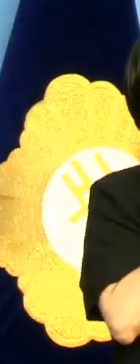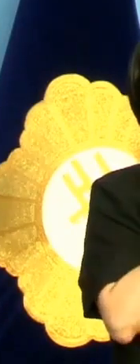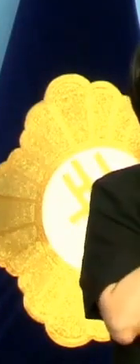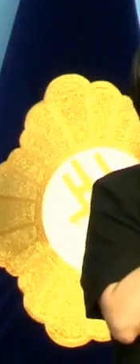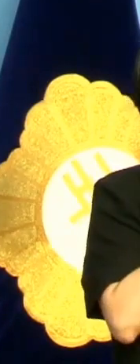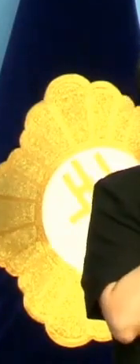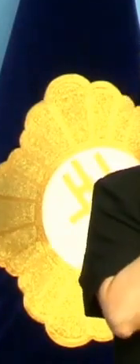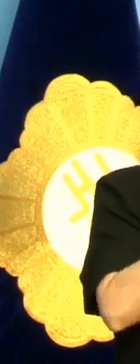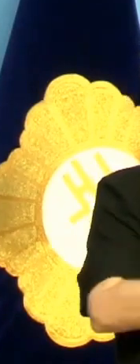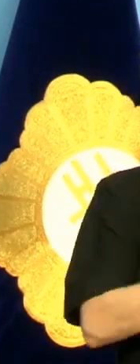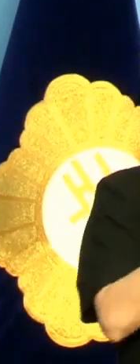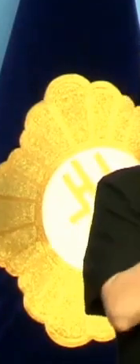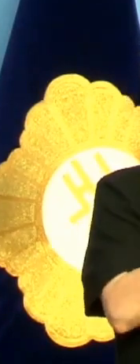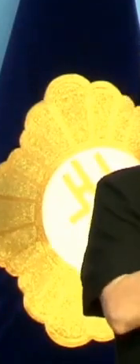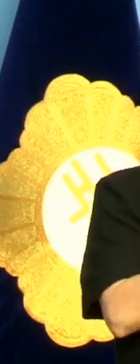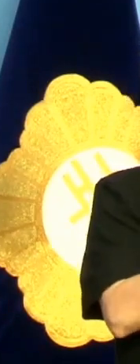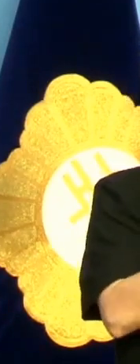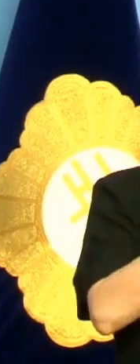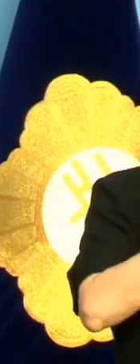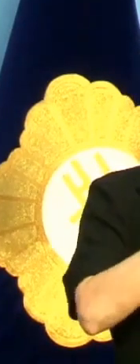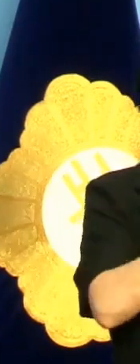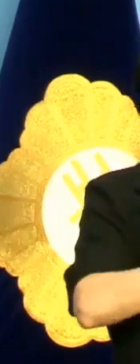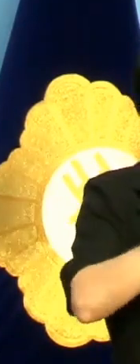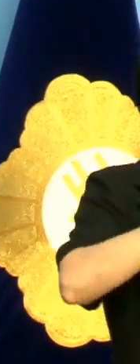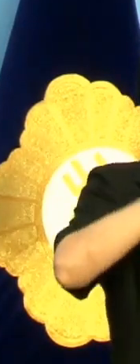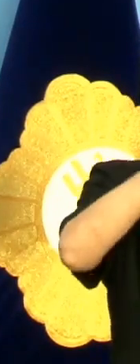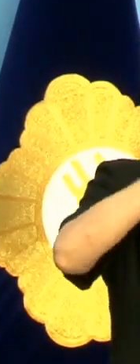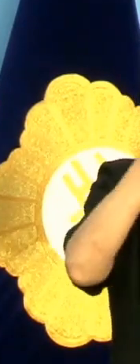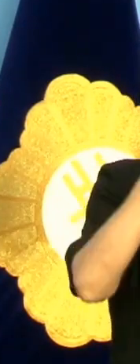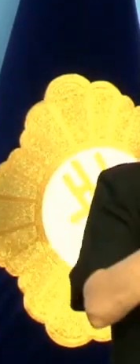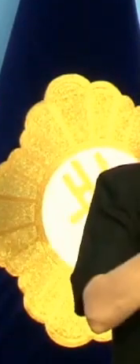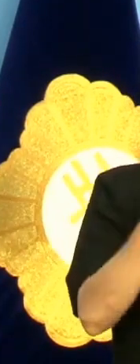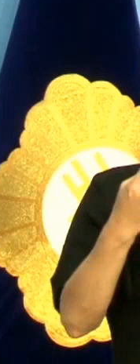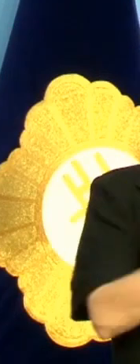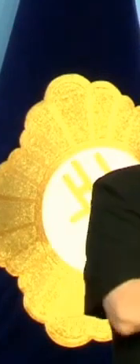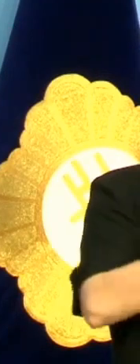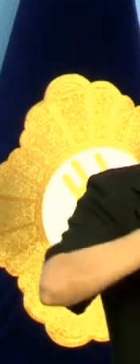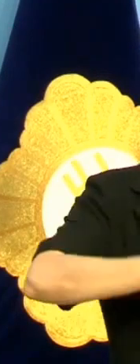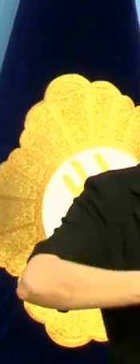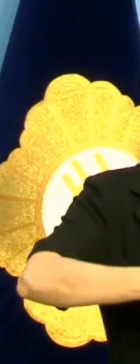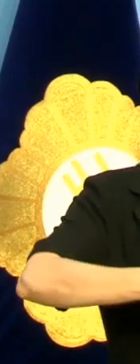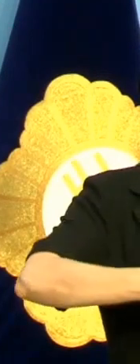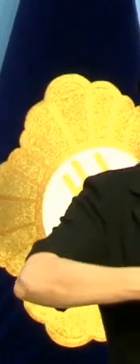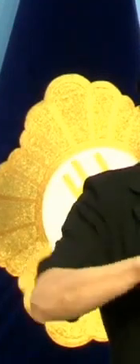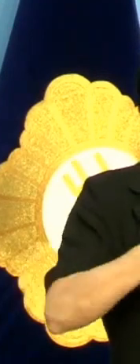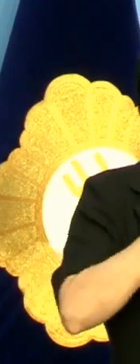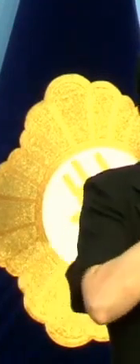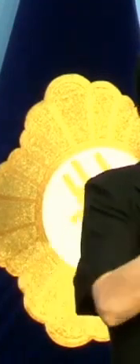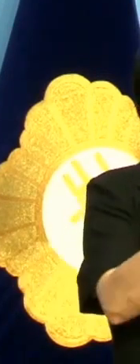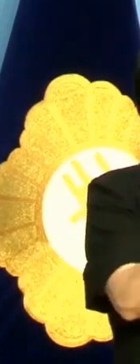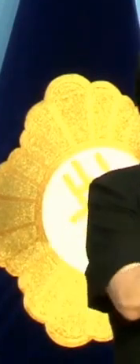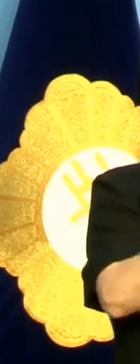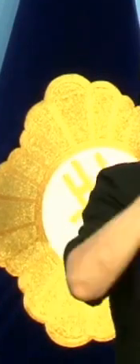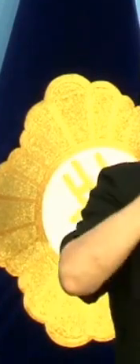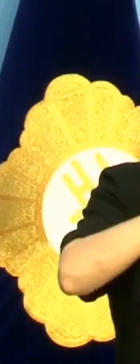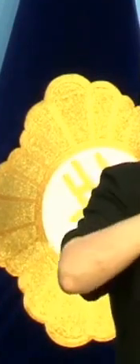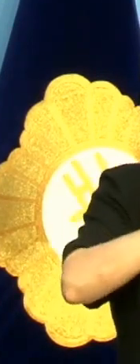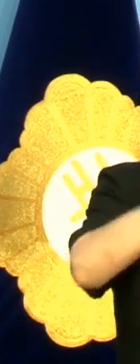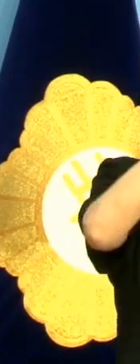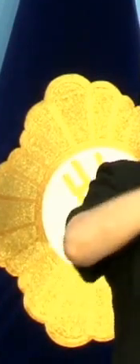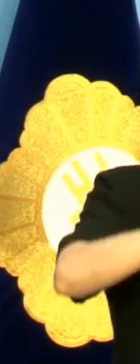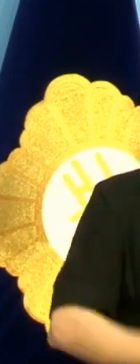이렇게 해서는 안 되겠다 그래서 제가 공직선거법을 계정 해야 되겠다 이것을 추진하고자 합니다 제가 있도록